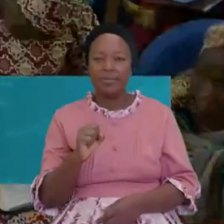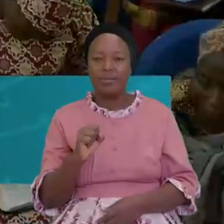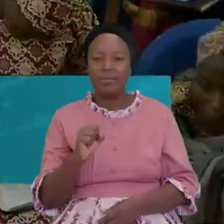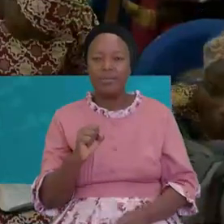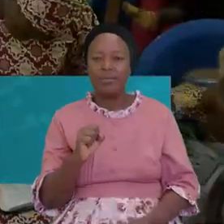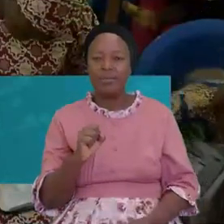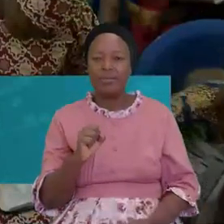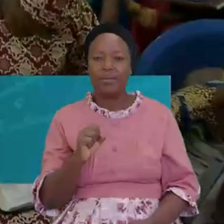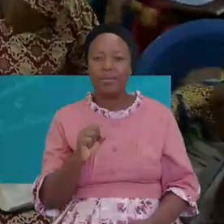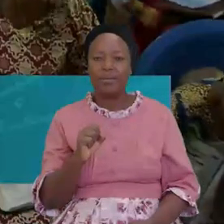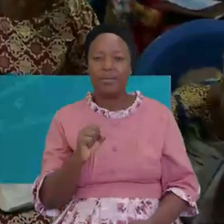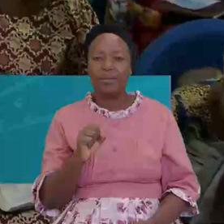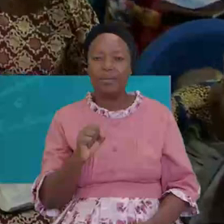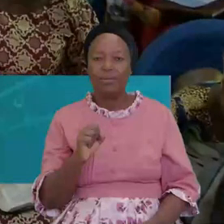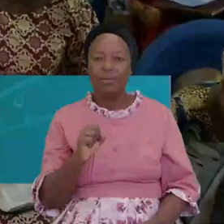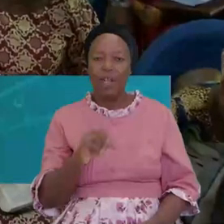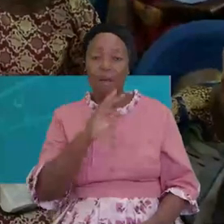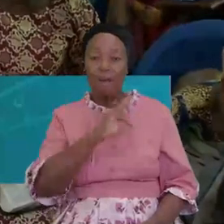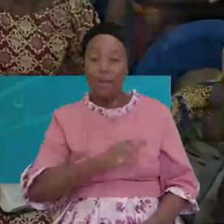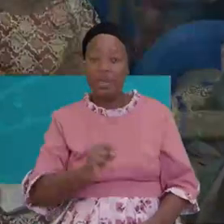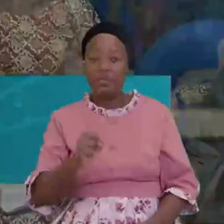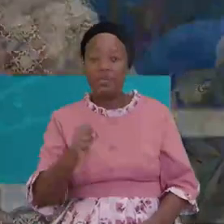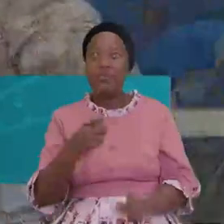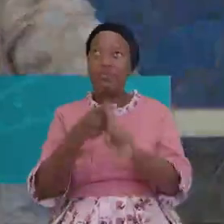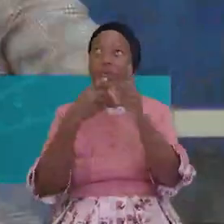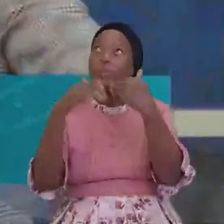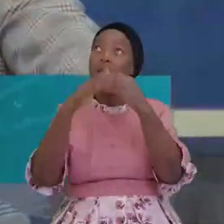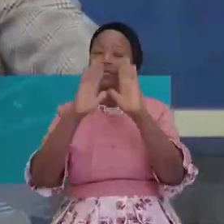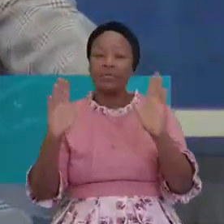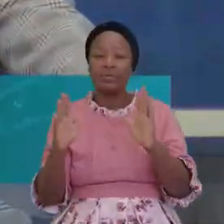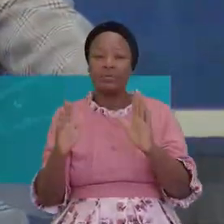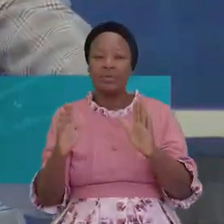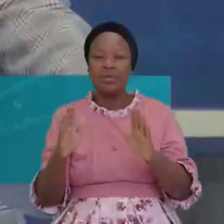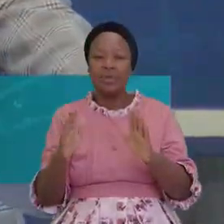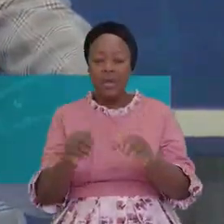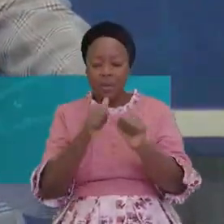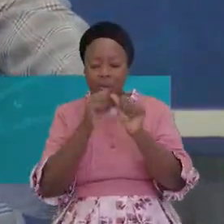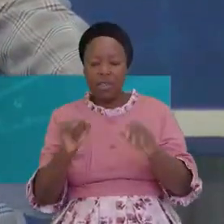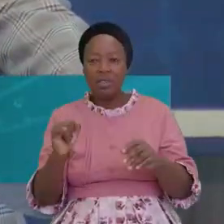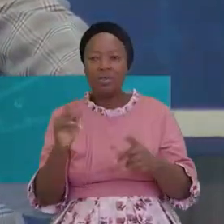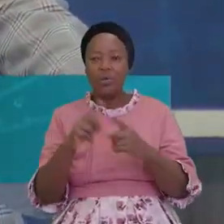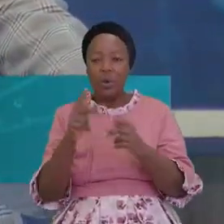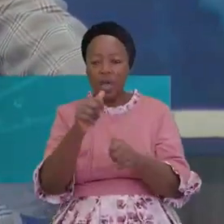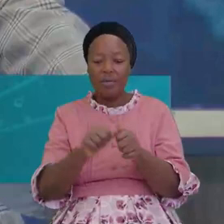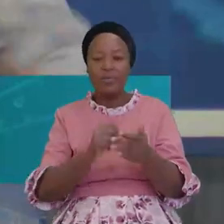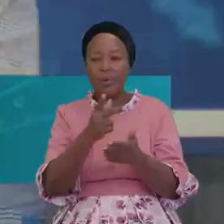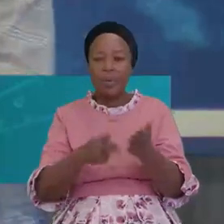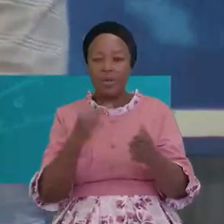Mon âme bénit l'Éternel et n'oublie aucun de ses bienfaits. Les profits du